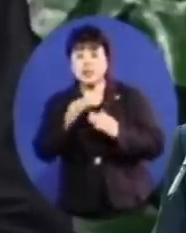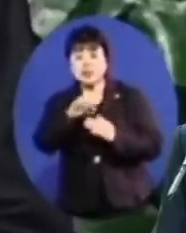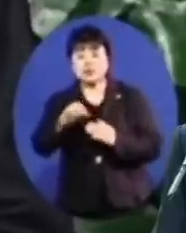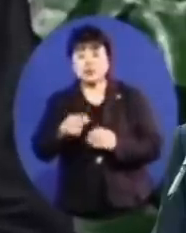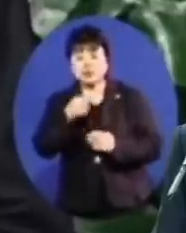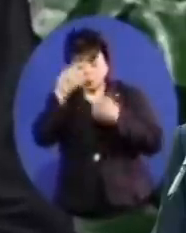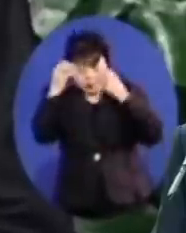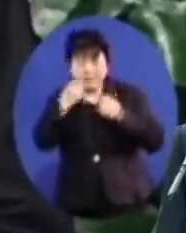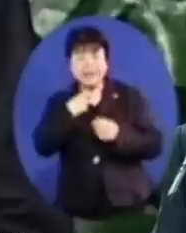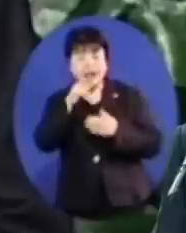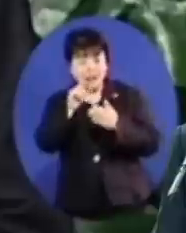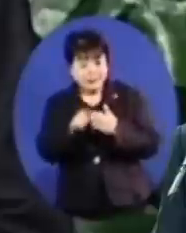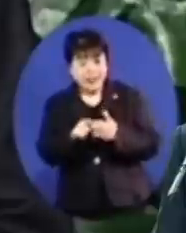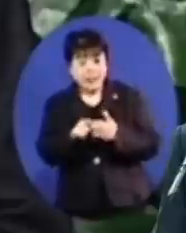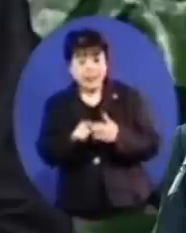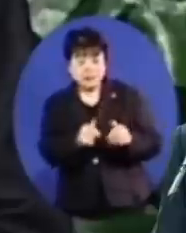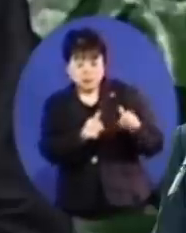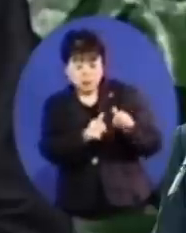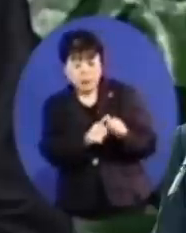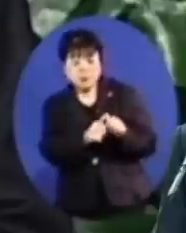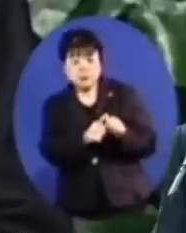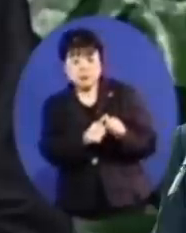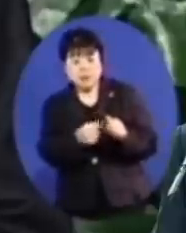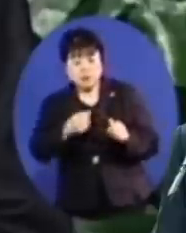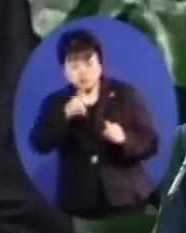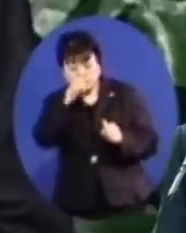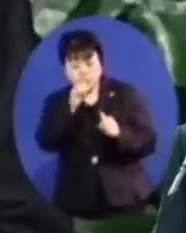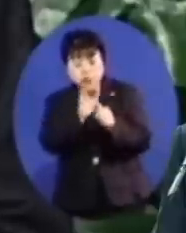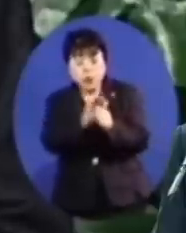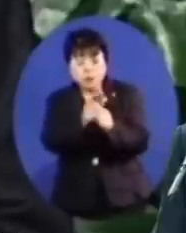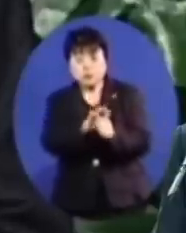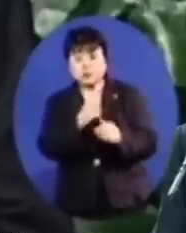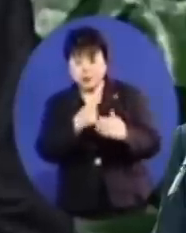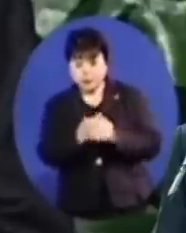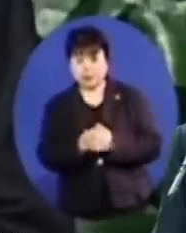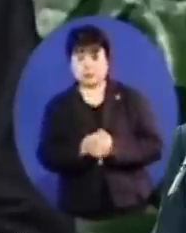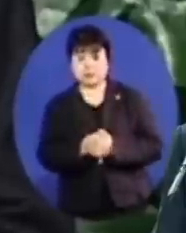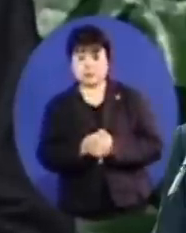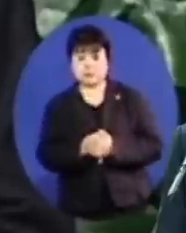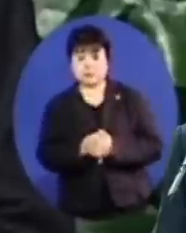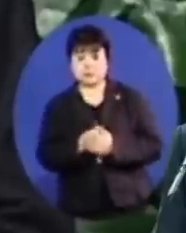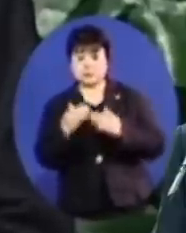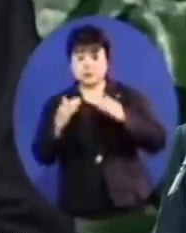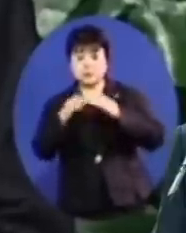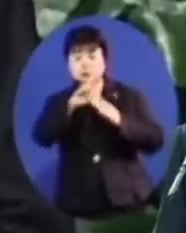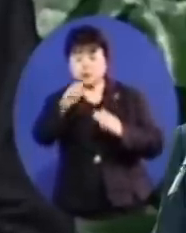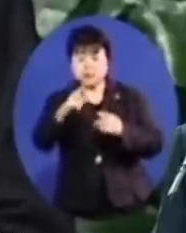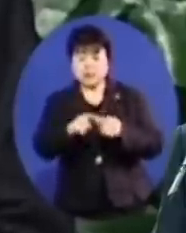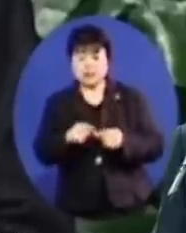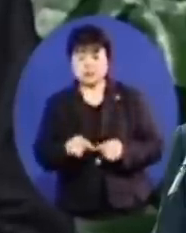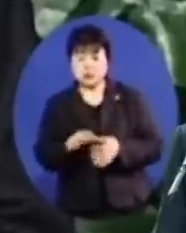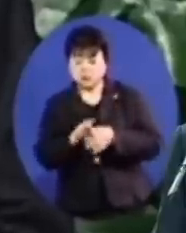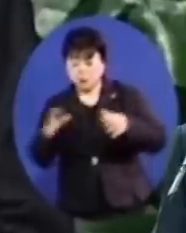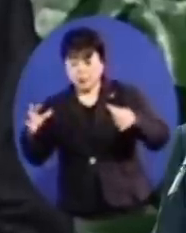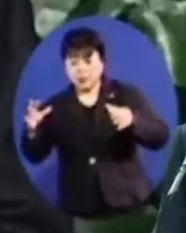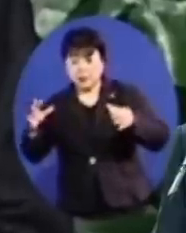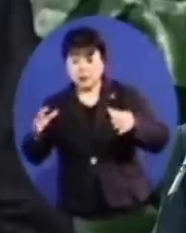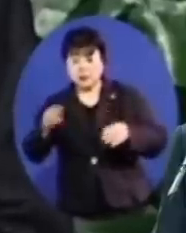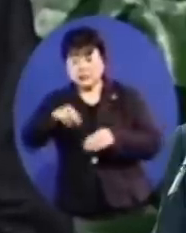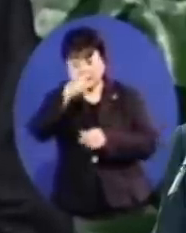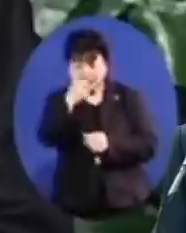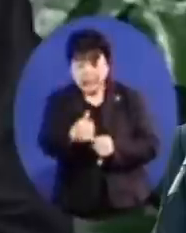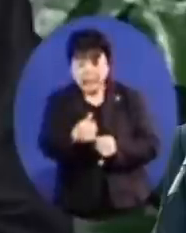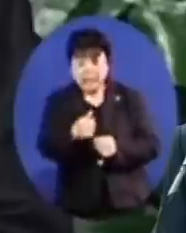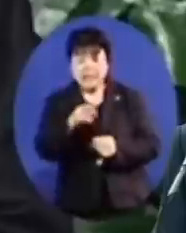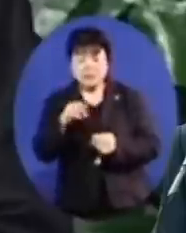고난을 당할 때 자기의 것을 가지고서 도와주는 것입니다. 이웃에 무관심한 제사장과 레위인은 참 이웃이 아닌